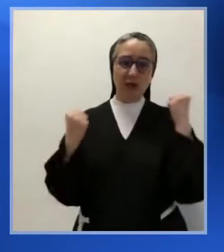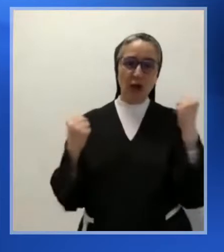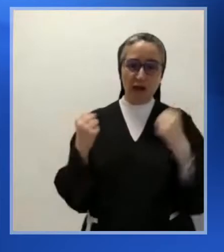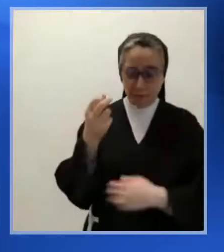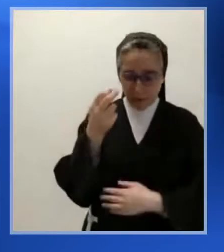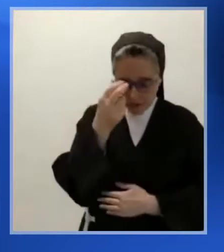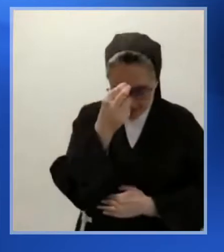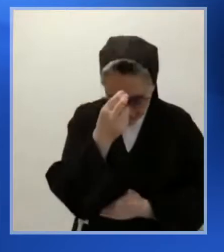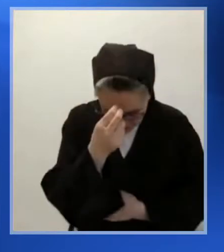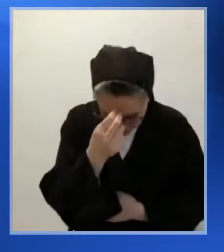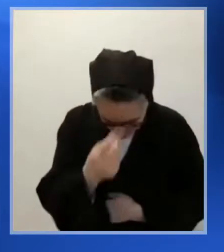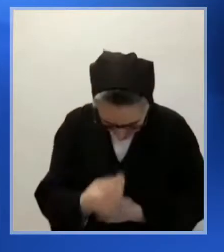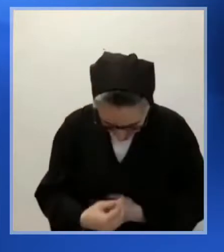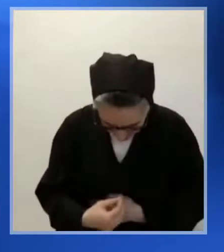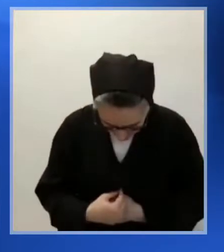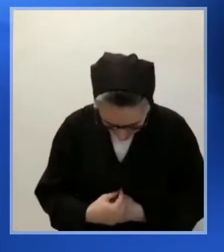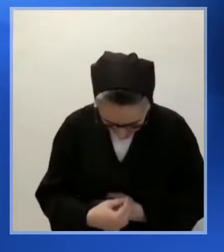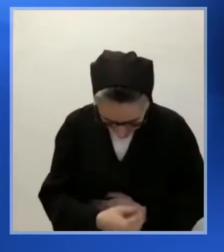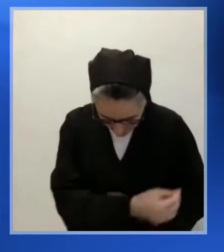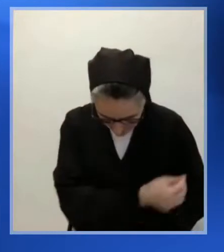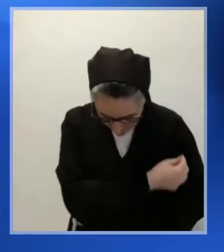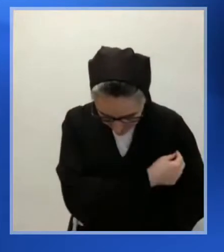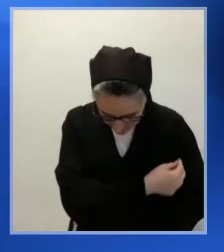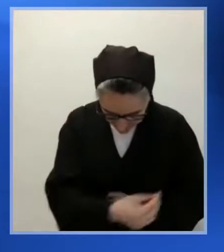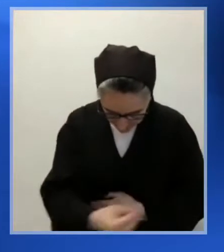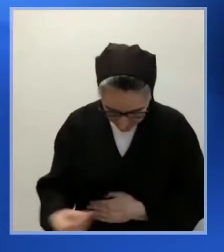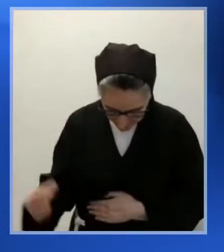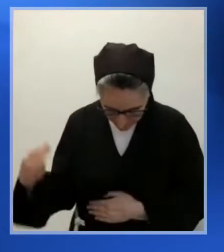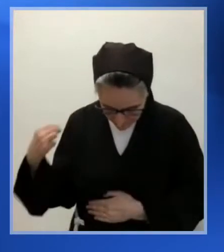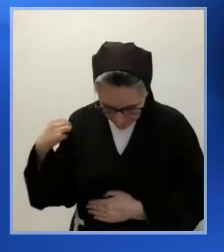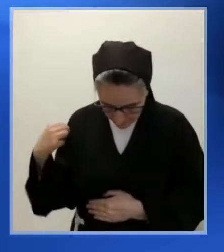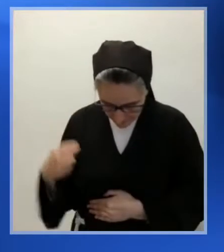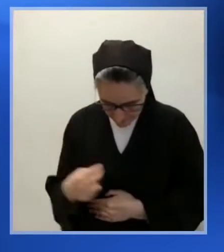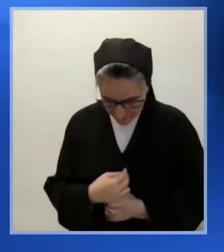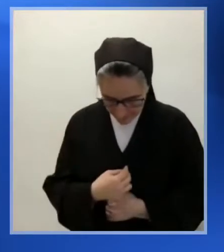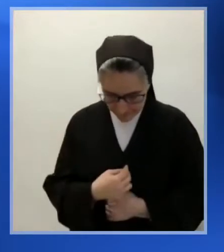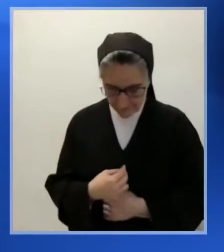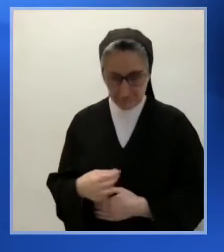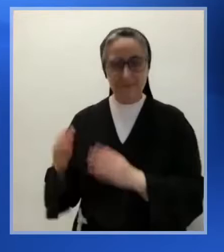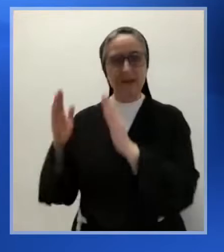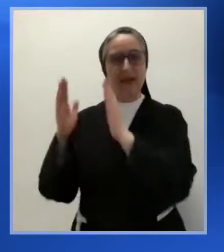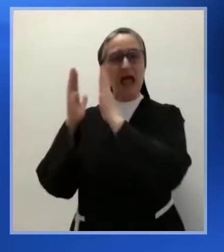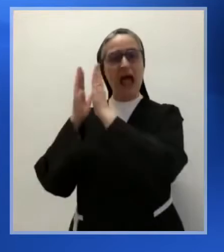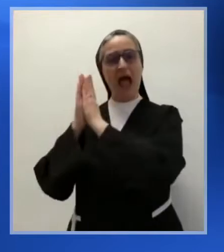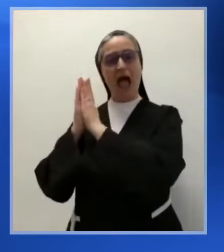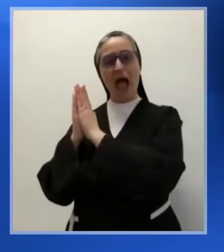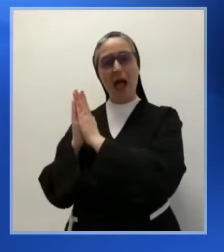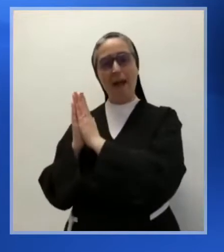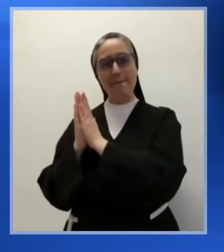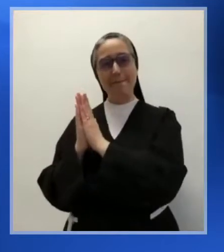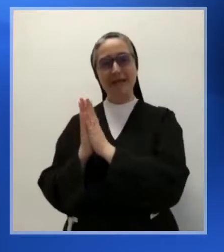Patris, et Filius, et Spiritus Sancti. Amen.